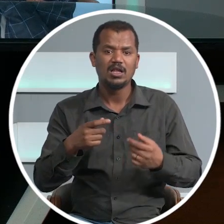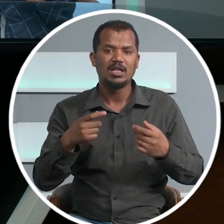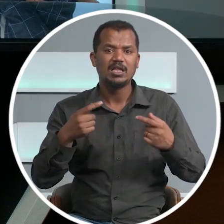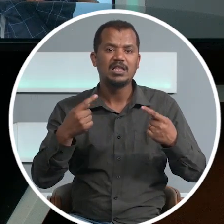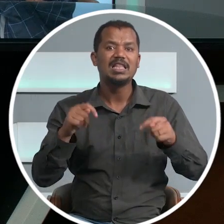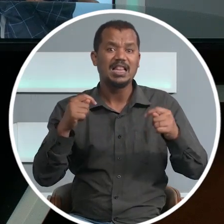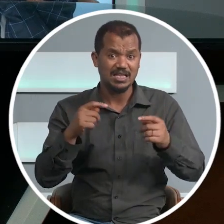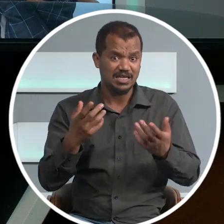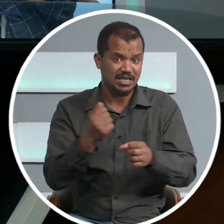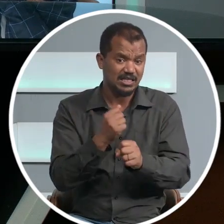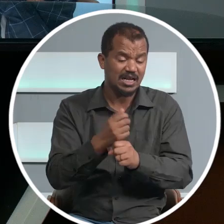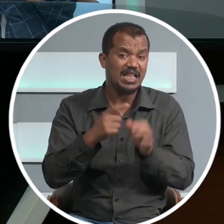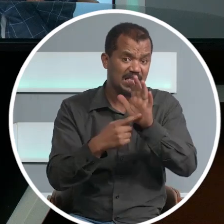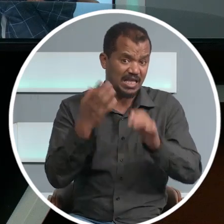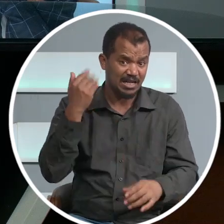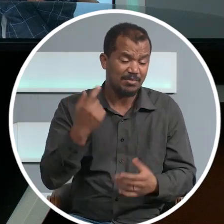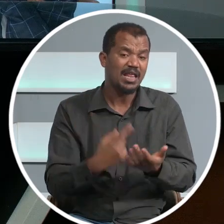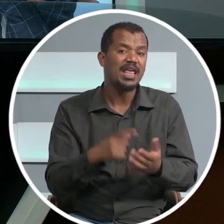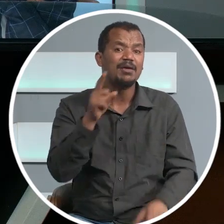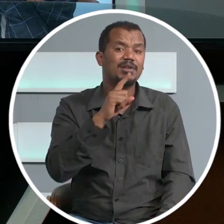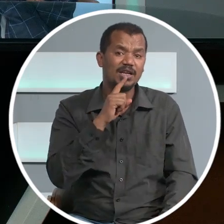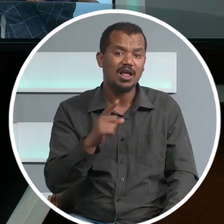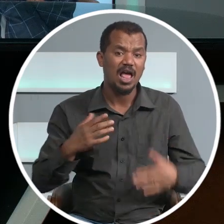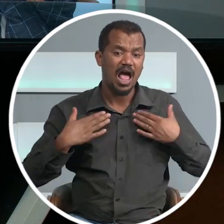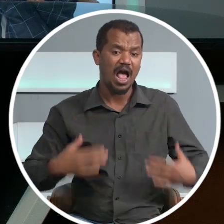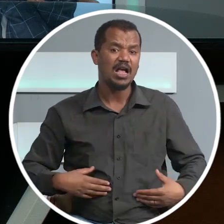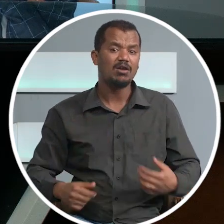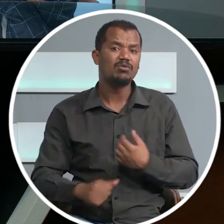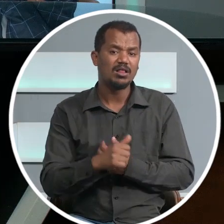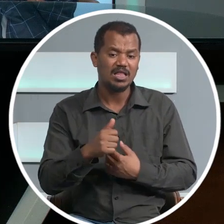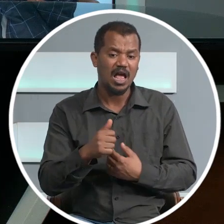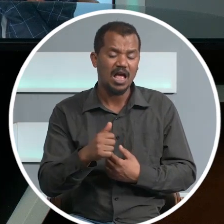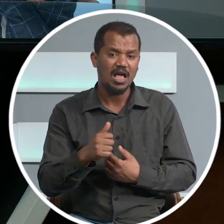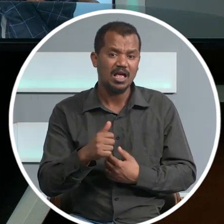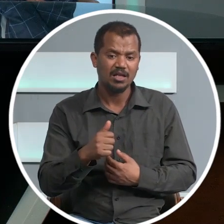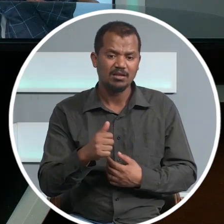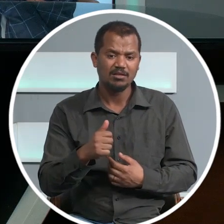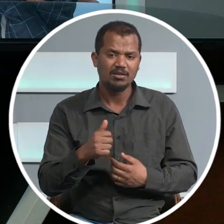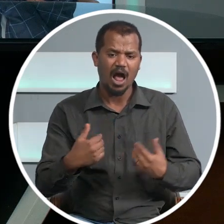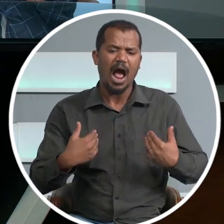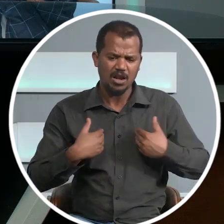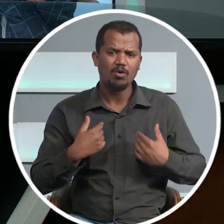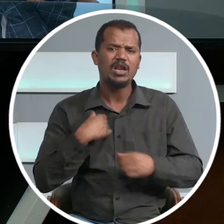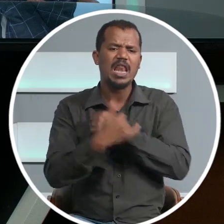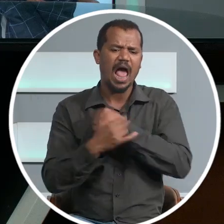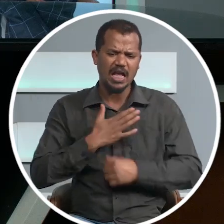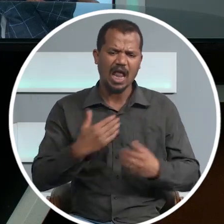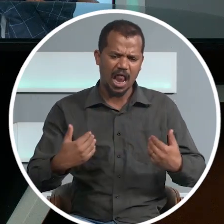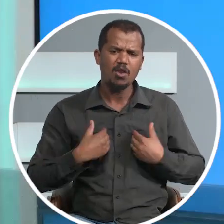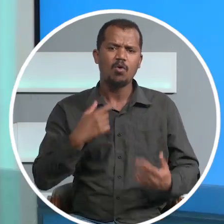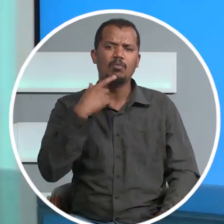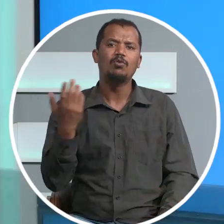mungkin hati hati lekan. Ya sayen. Ah, na ihe minden demi sayen. Akal kurang tanya orang ini merasun. Hal kau tahu mana Allah lagari